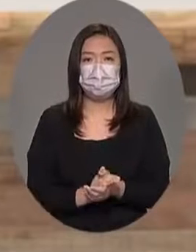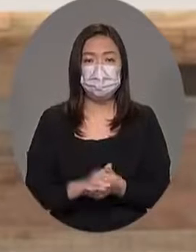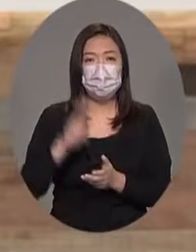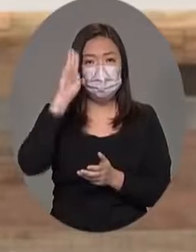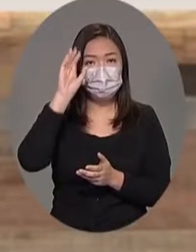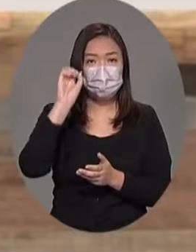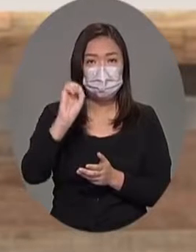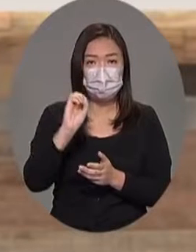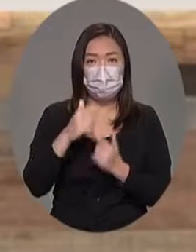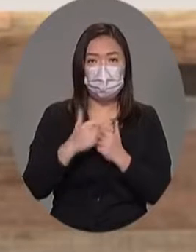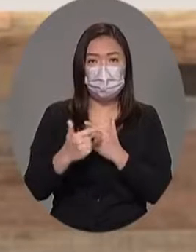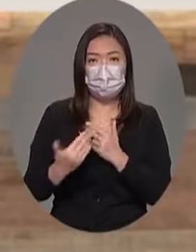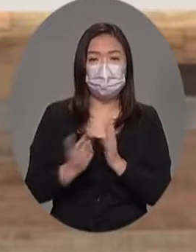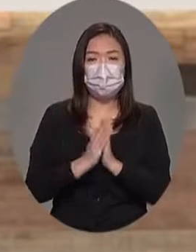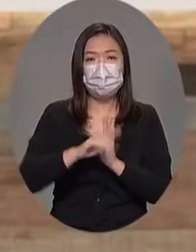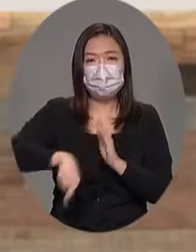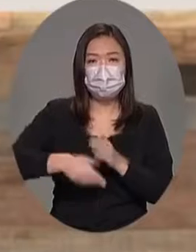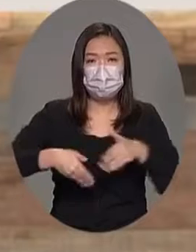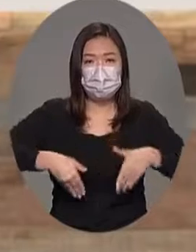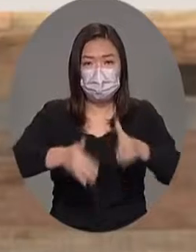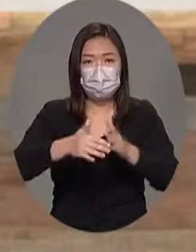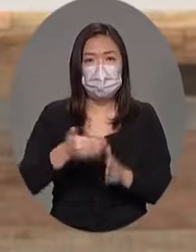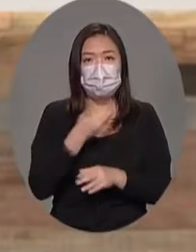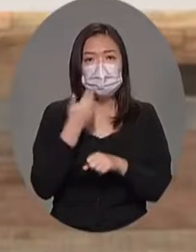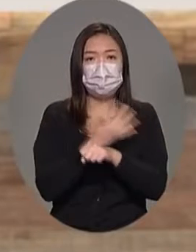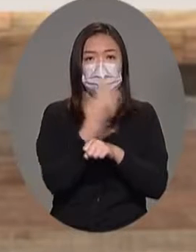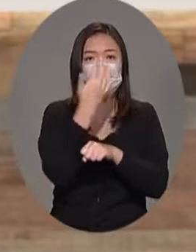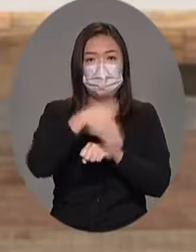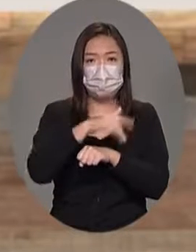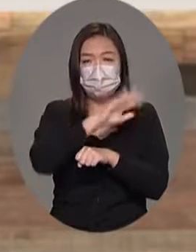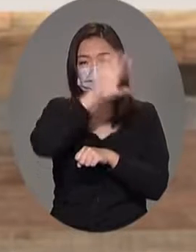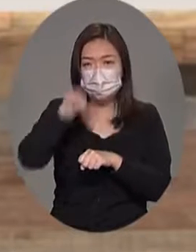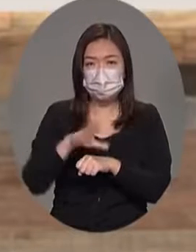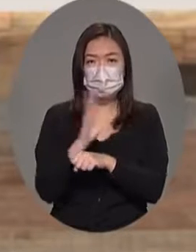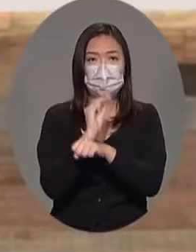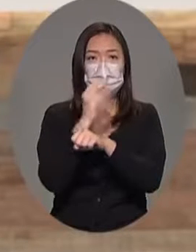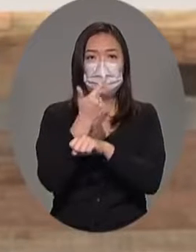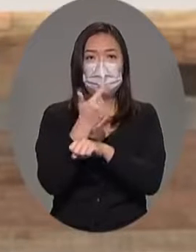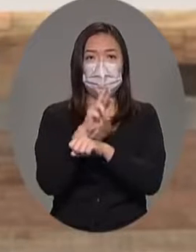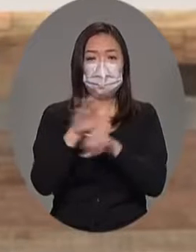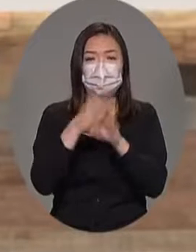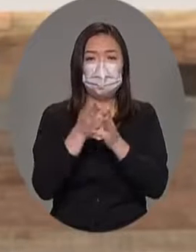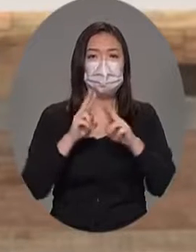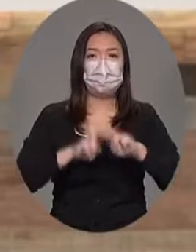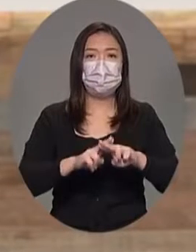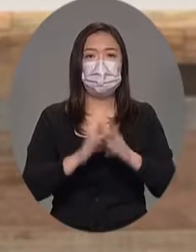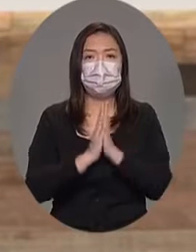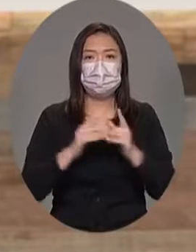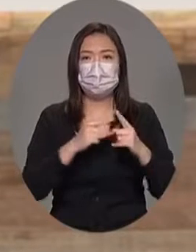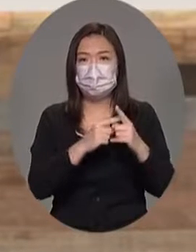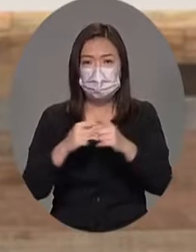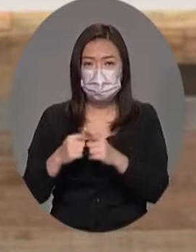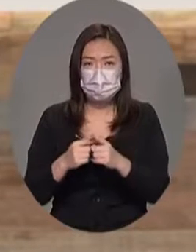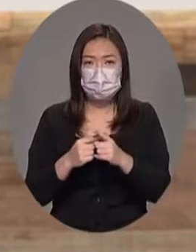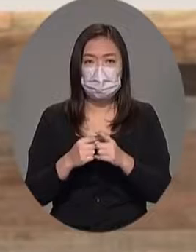於通往將軍澳華人永遠墳場的通道，在上午5:30至到夜晚8:00是全面封閉的。數務人士